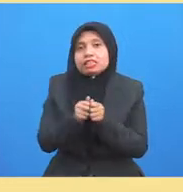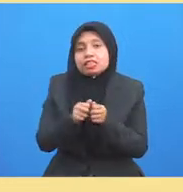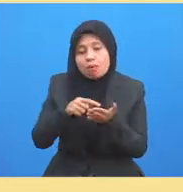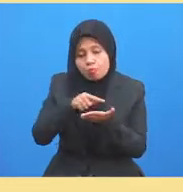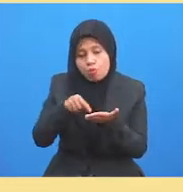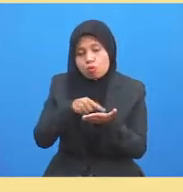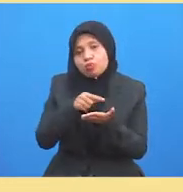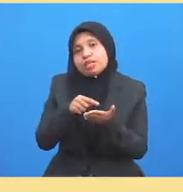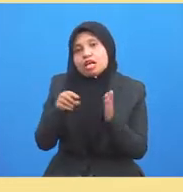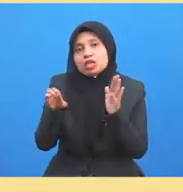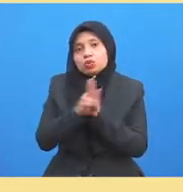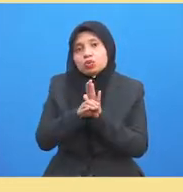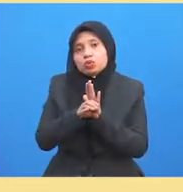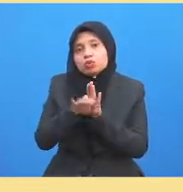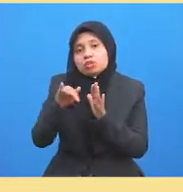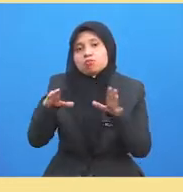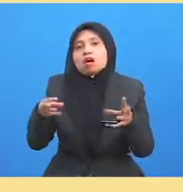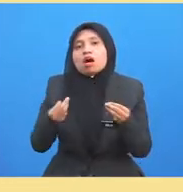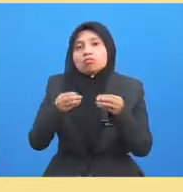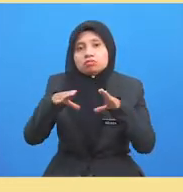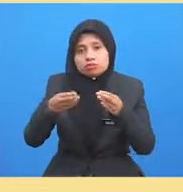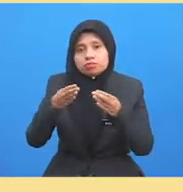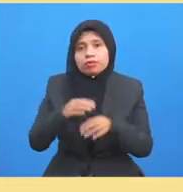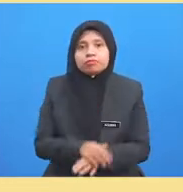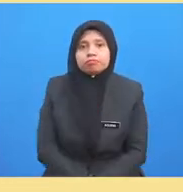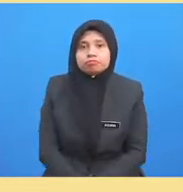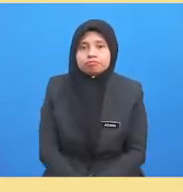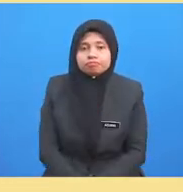olokan yang ingin dibina.